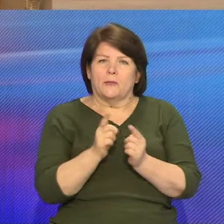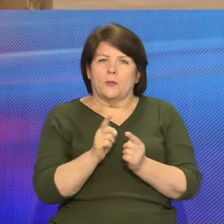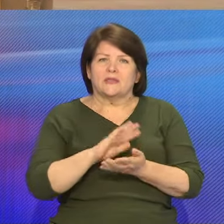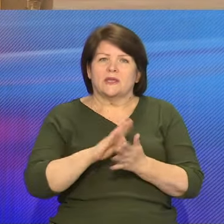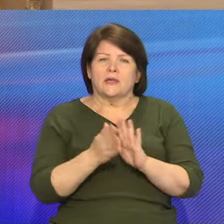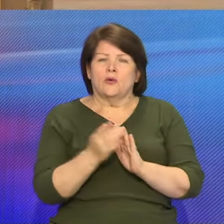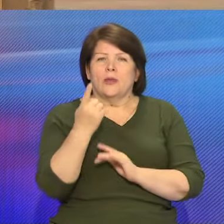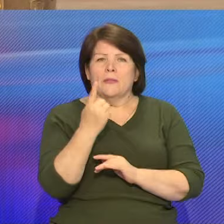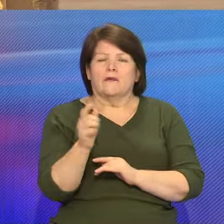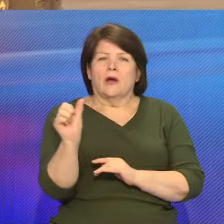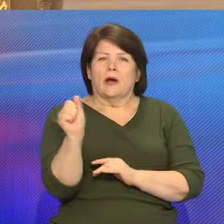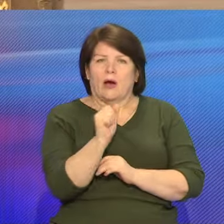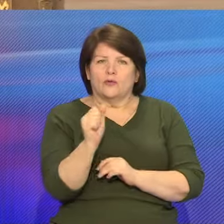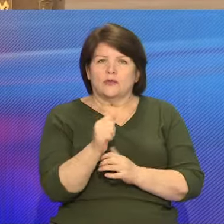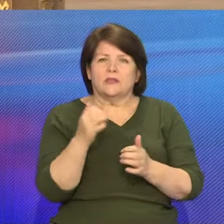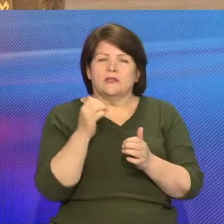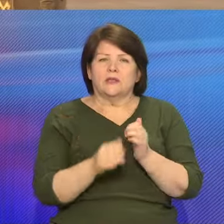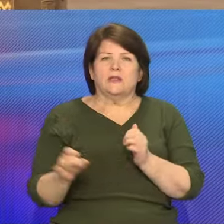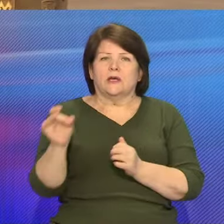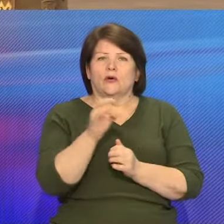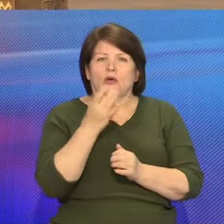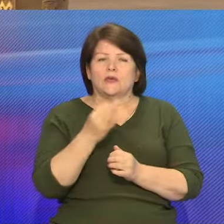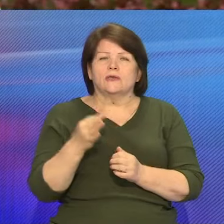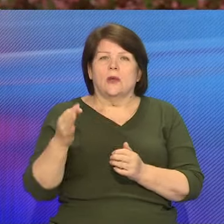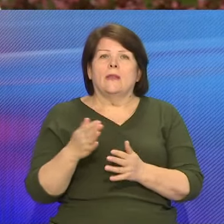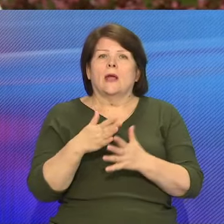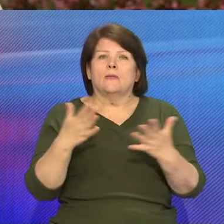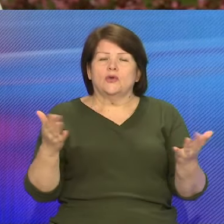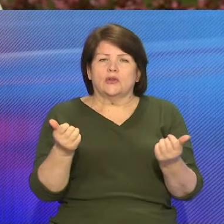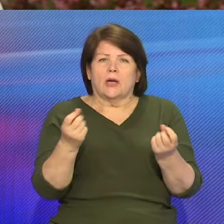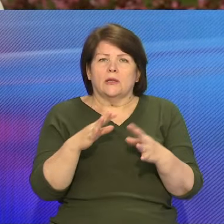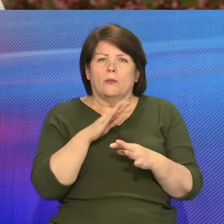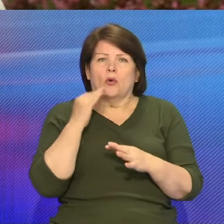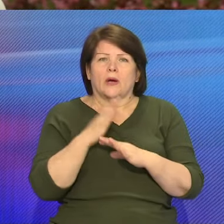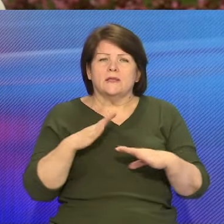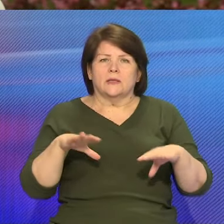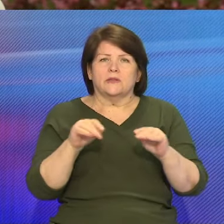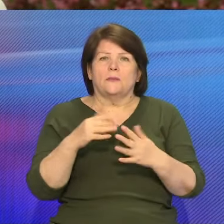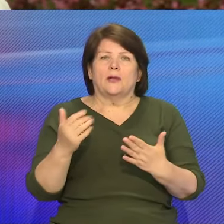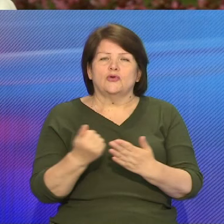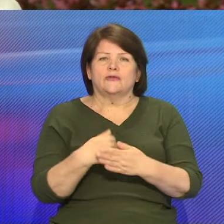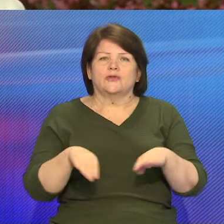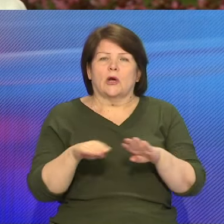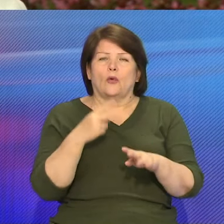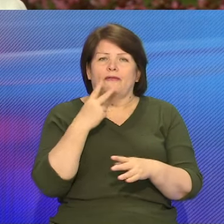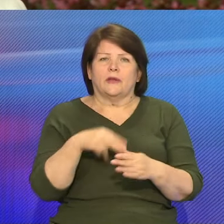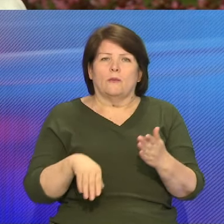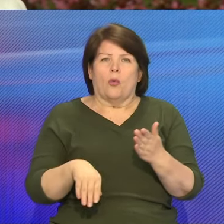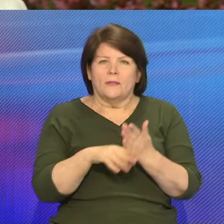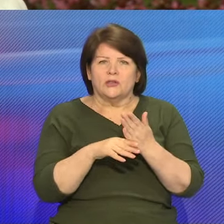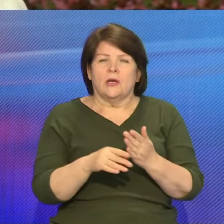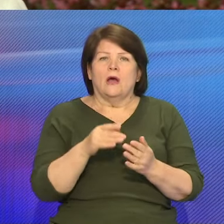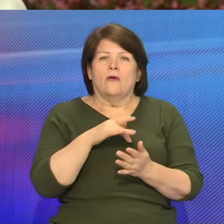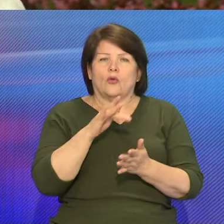1 августа. Среди регионов Гродненской области наибольшее количество многодетных семей, получивших такой вид помощи, в городе Гродно